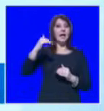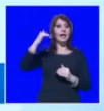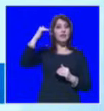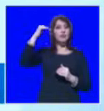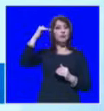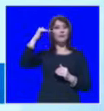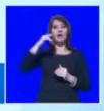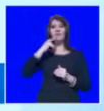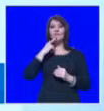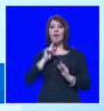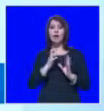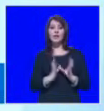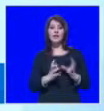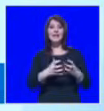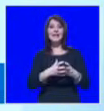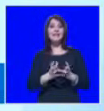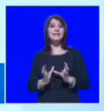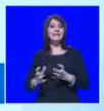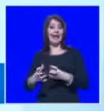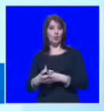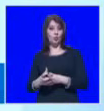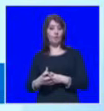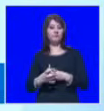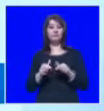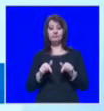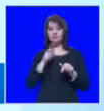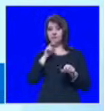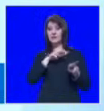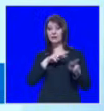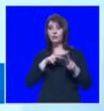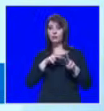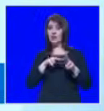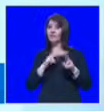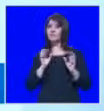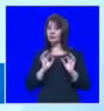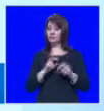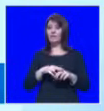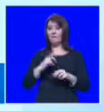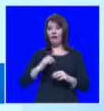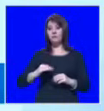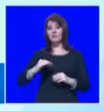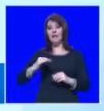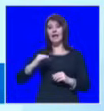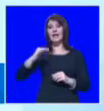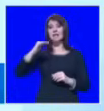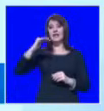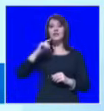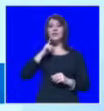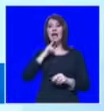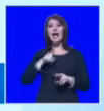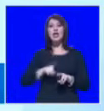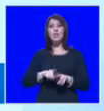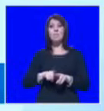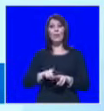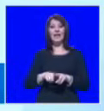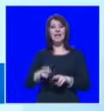определени сектори. Наистина в момента наблюдаваме растеж в сегмента на ипотечното кредитиране,